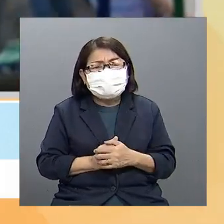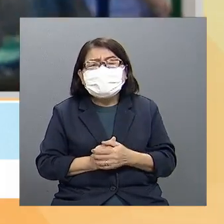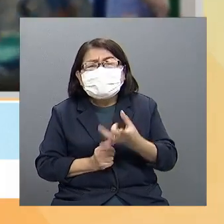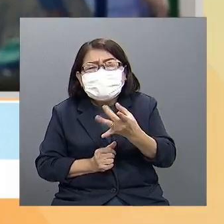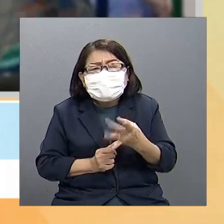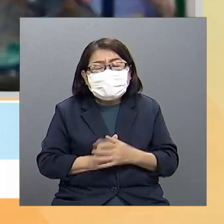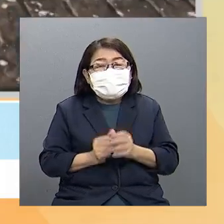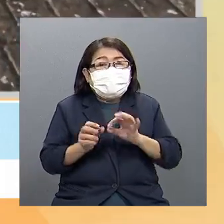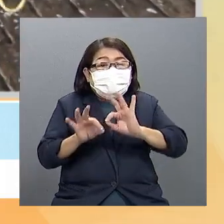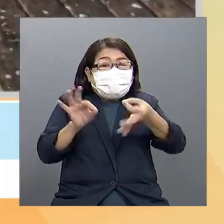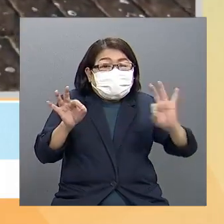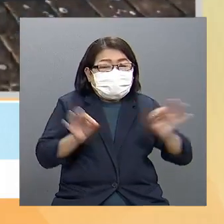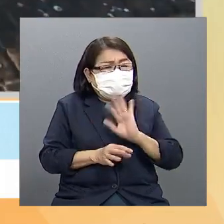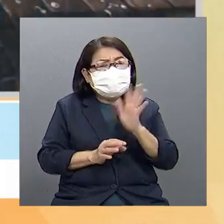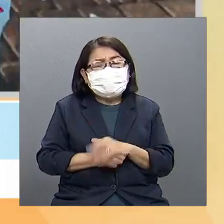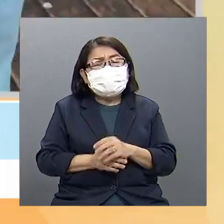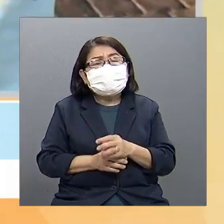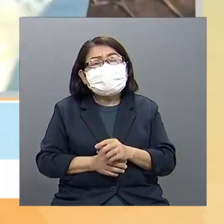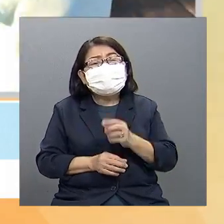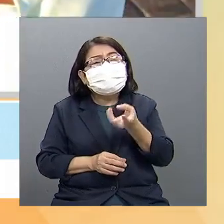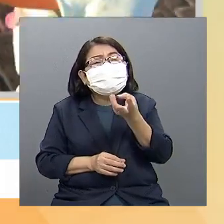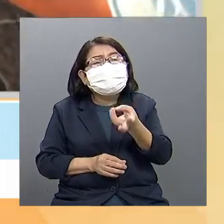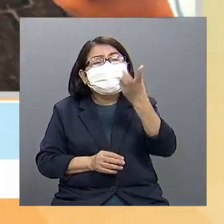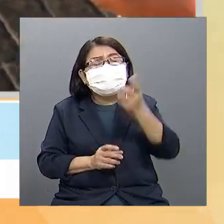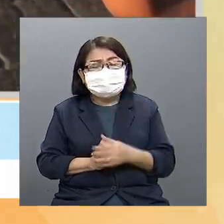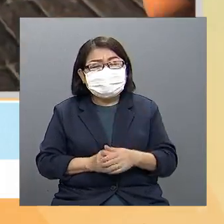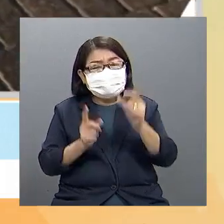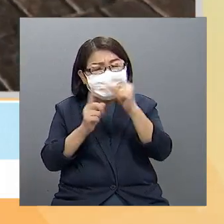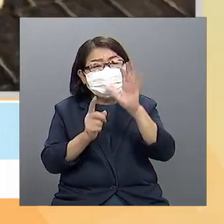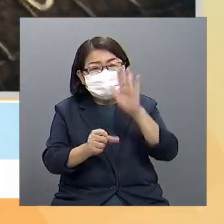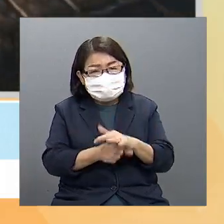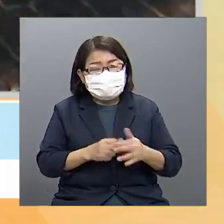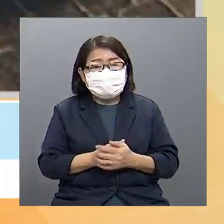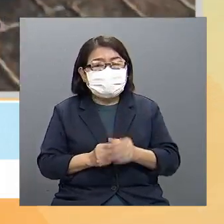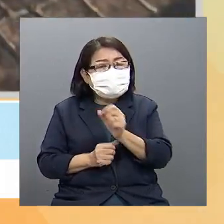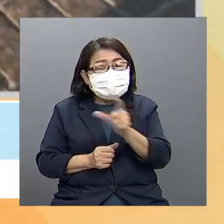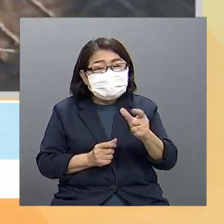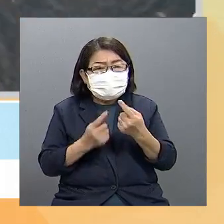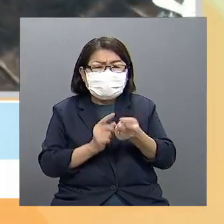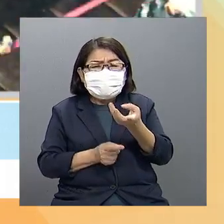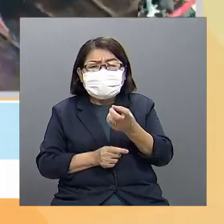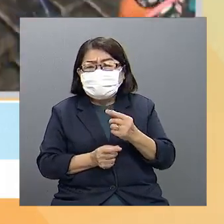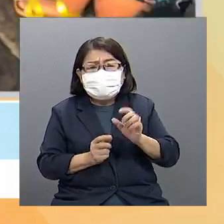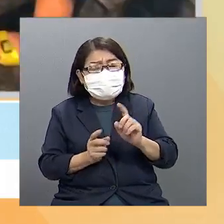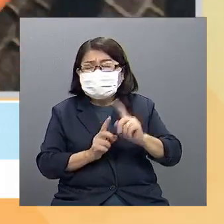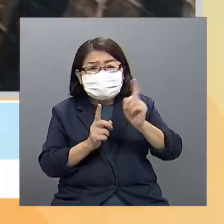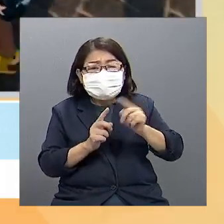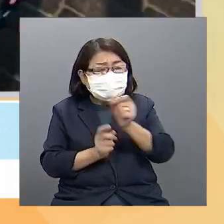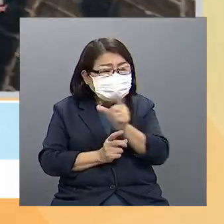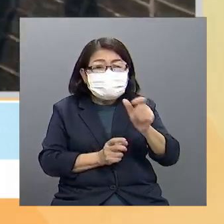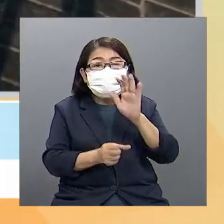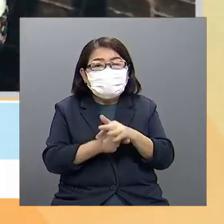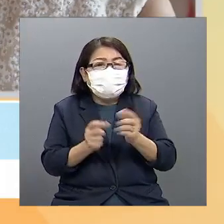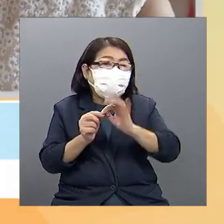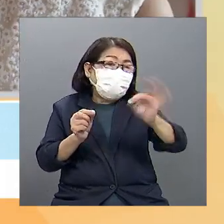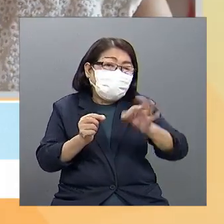ฟังแค่ประโยคแรกประโยคเดียวที่เหลือเริ่มไม่เข้าใจละเพราะว่าสมาธิคุณไม่ได้อยู่แต่ถ้าเด็กเป็นช่วงชั้น